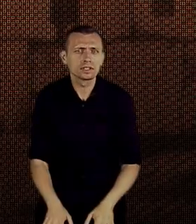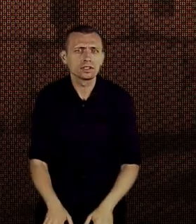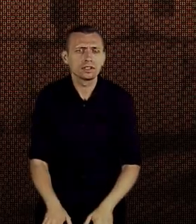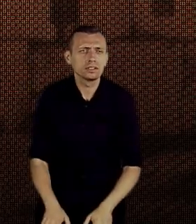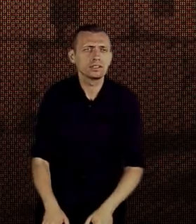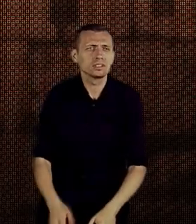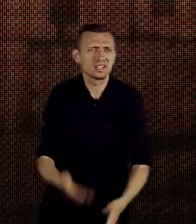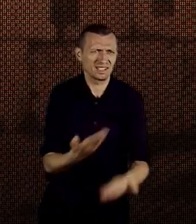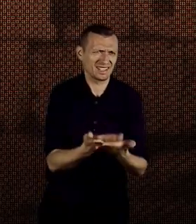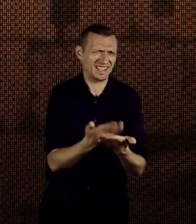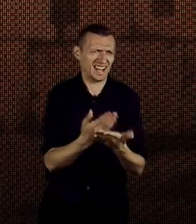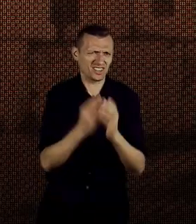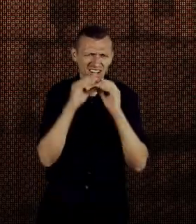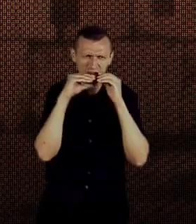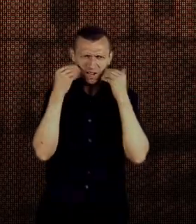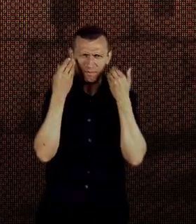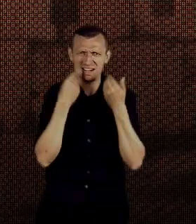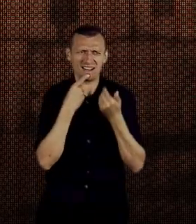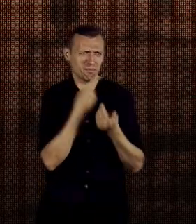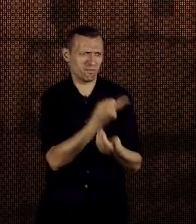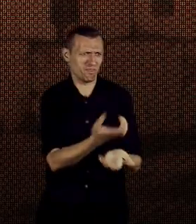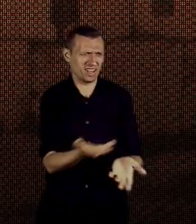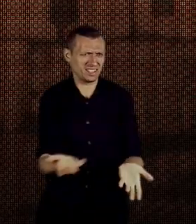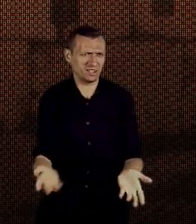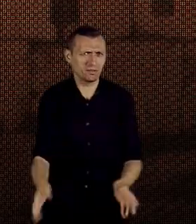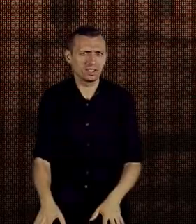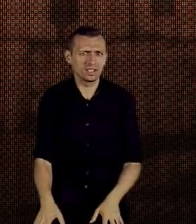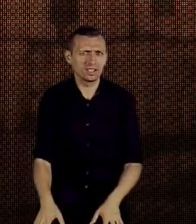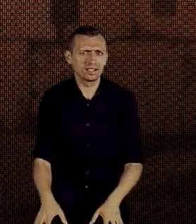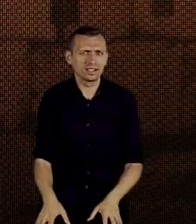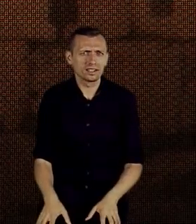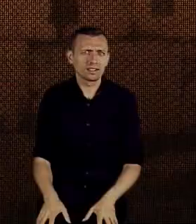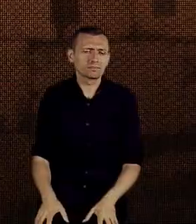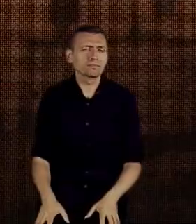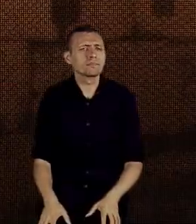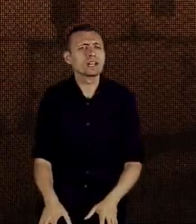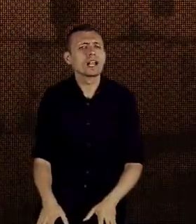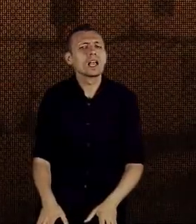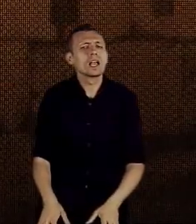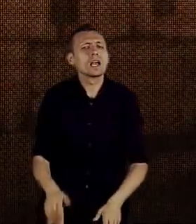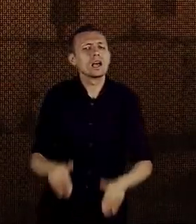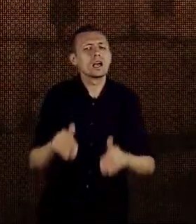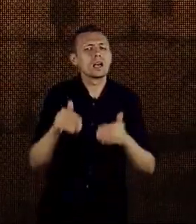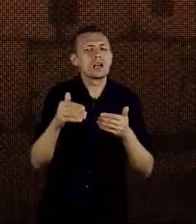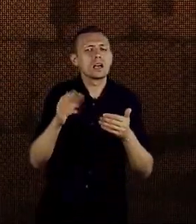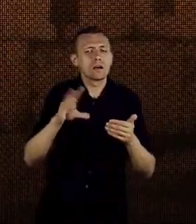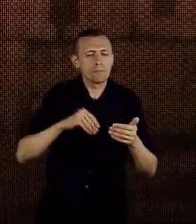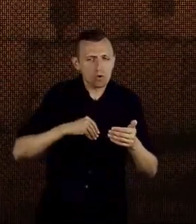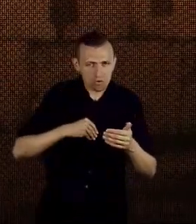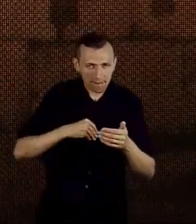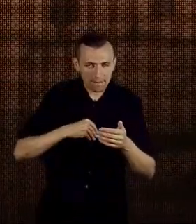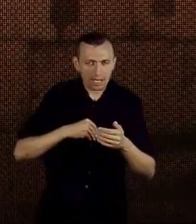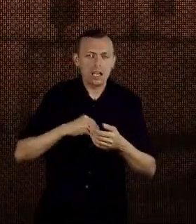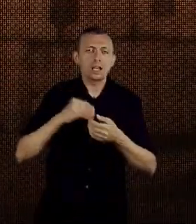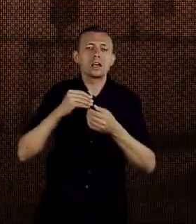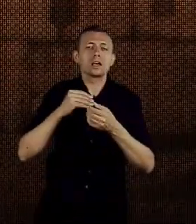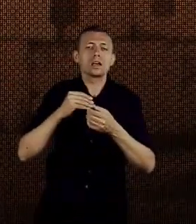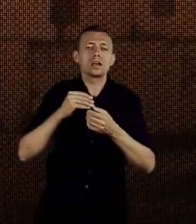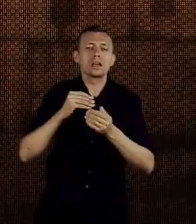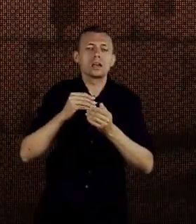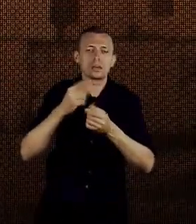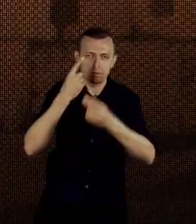Abraham mógł tak mówić. A mógł tak mówić dlatego, że wierzył, że Bóg może wskrzesić